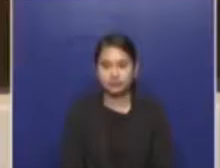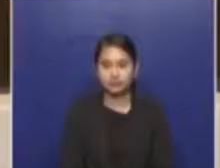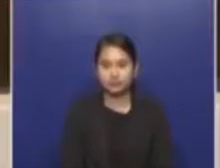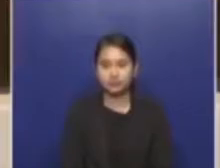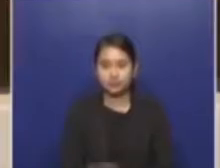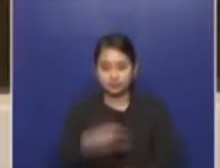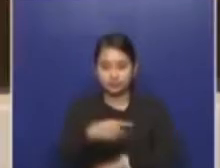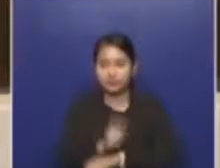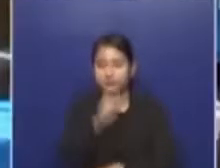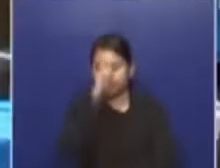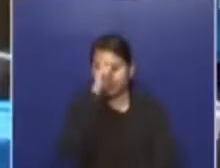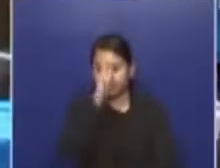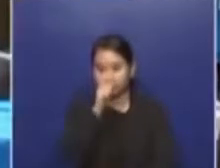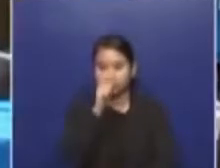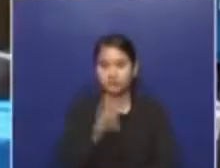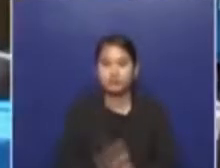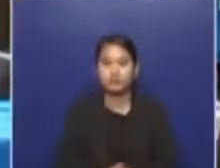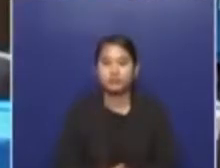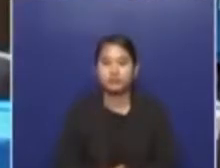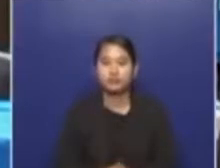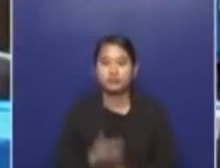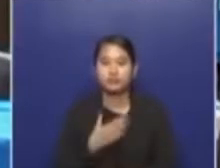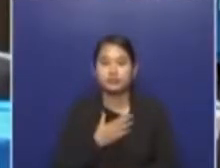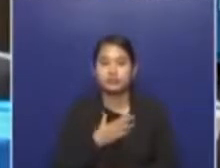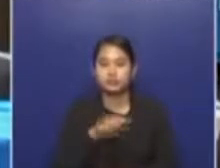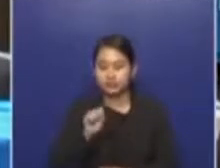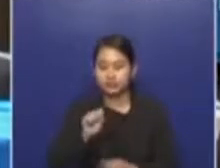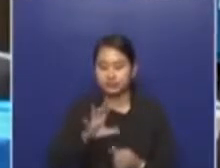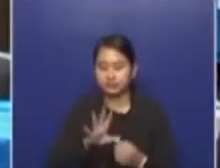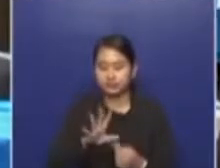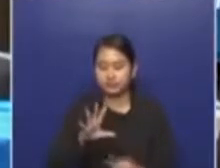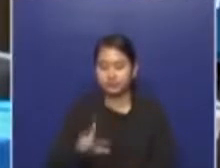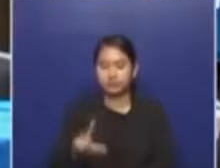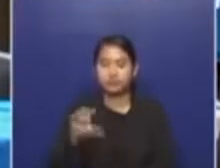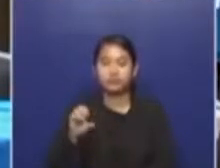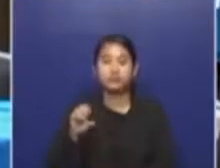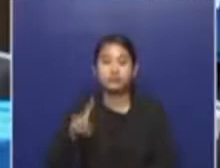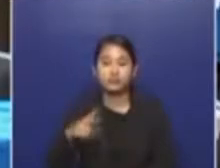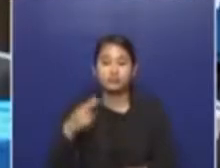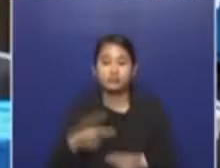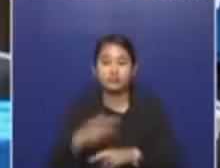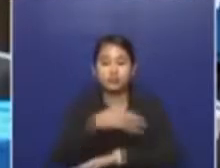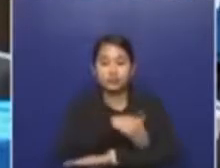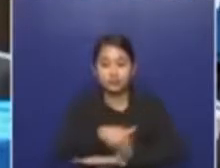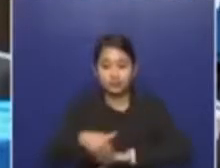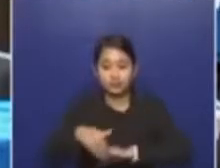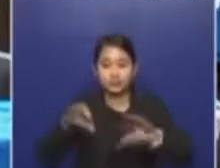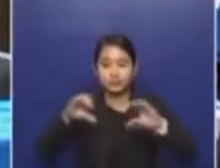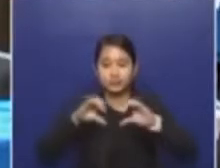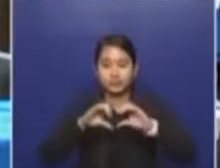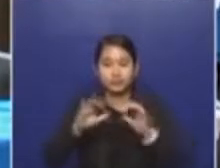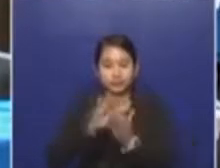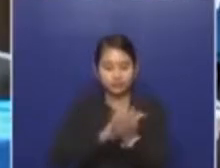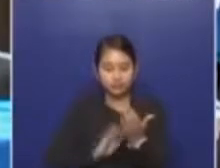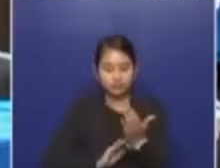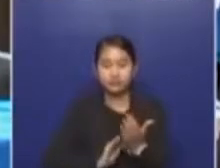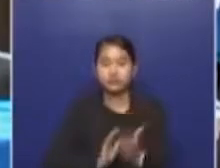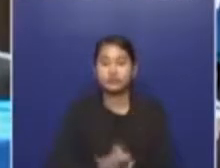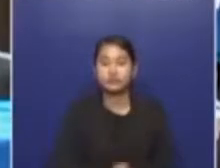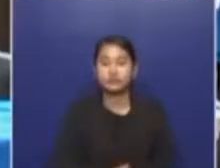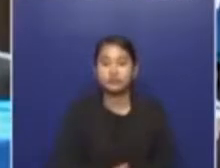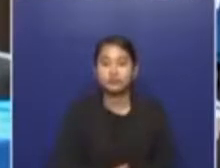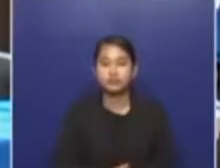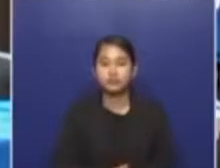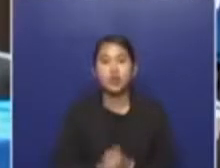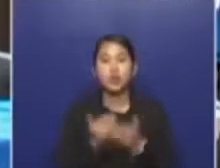ครับเรียนท่านประธานสภาที่เคารพผมสำลีรักสุธีบัญชีรายชื่อพรรคภูมิใจไทยวันนี้นะครับ